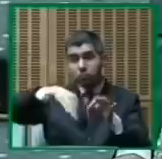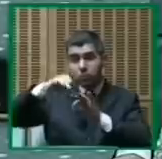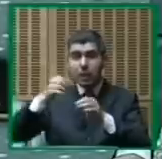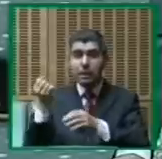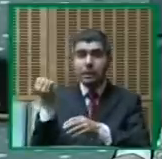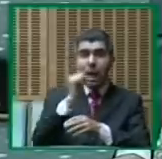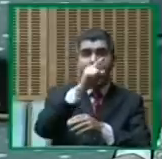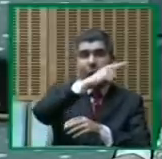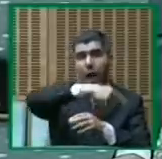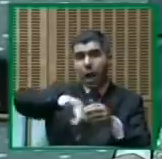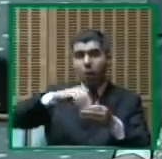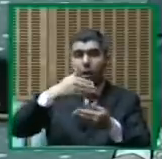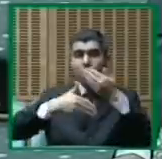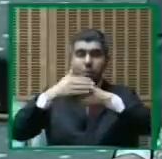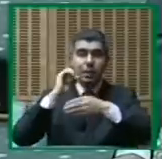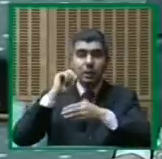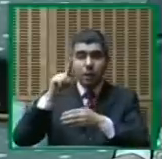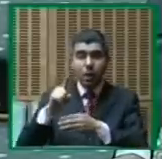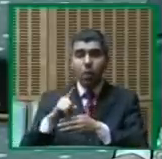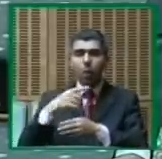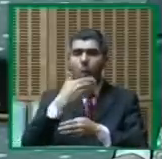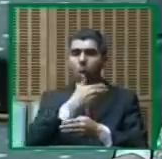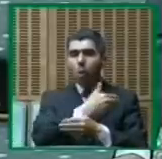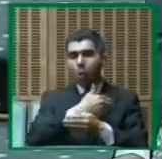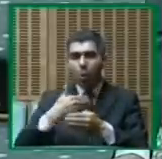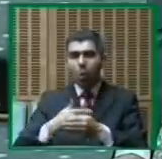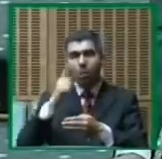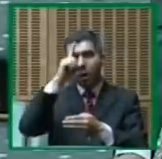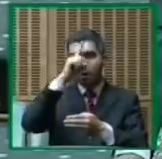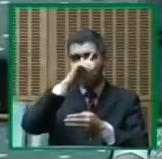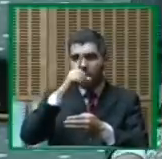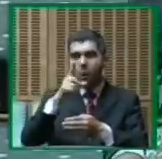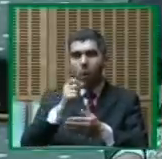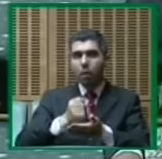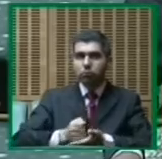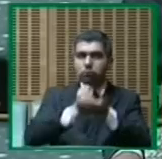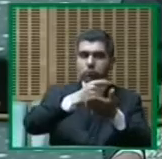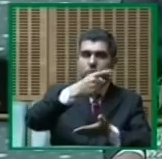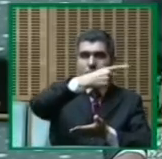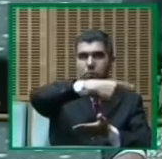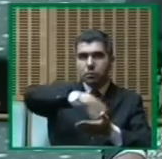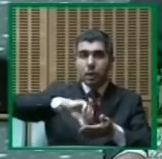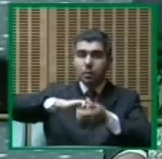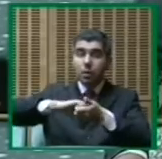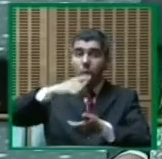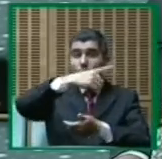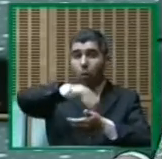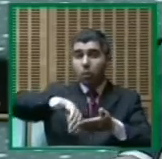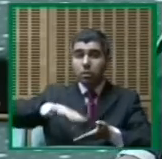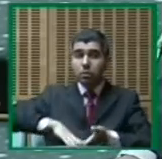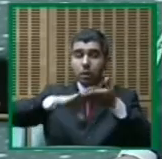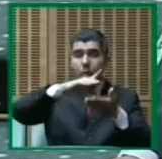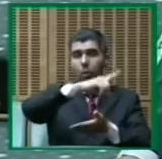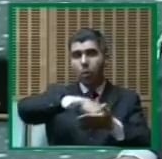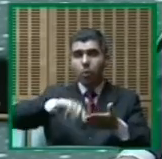الأساسية، ولكن مع ذلك الحكومة عازمة على مواصلة وتضافر الجهود